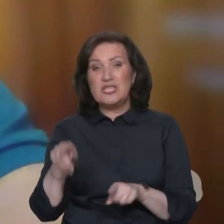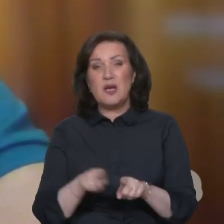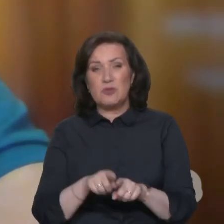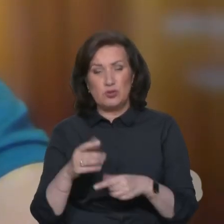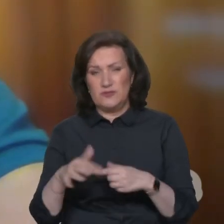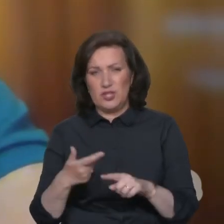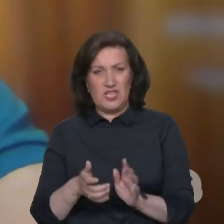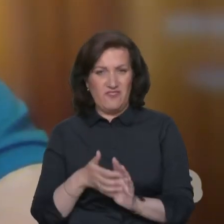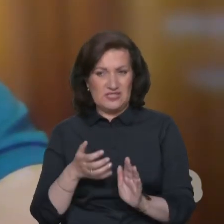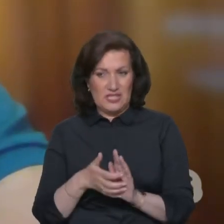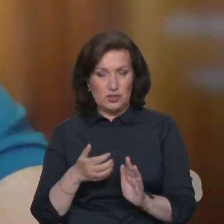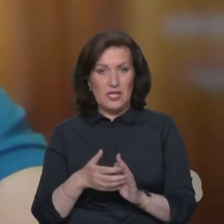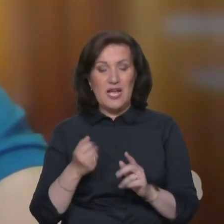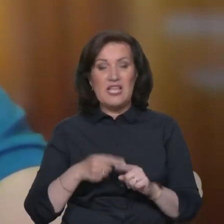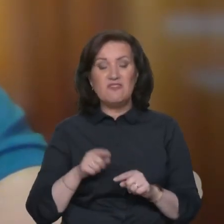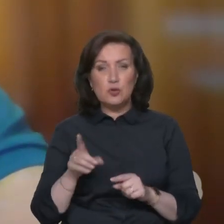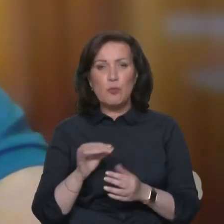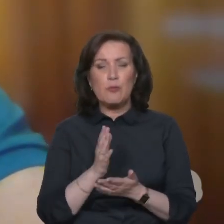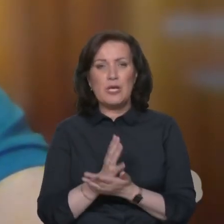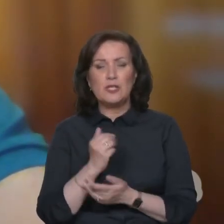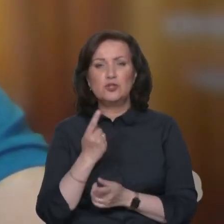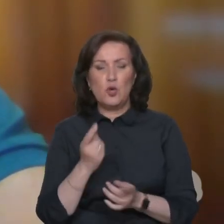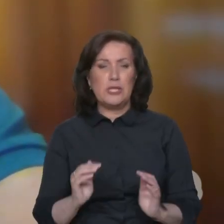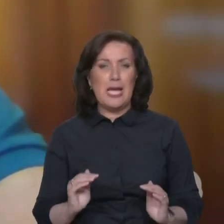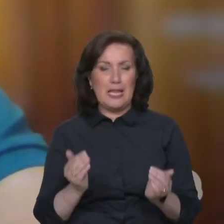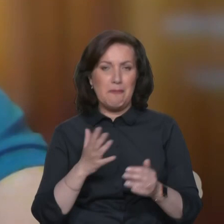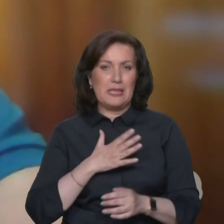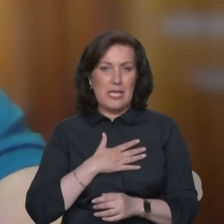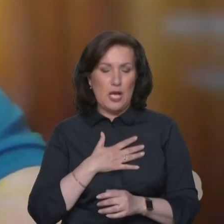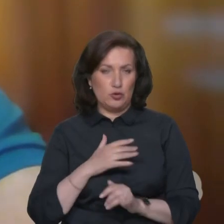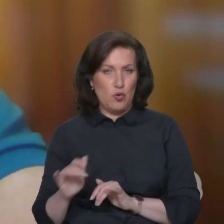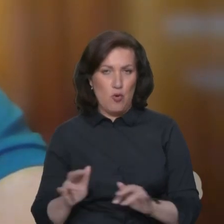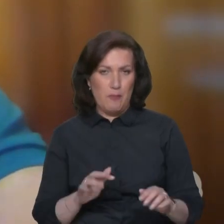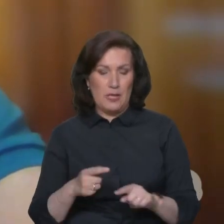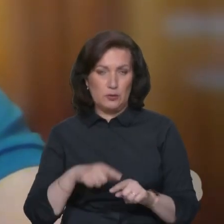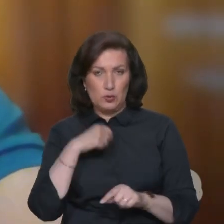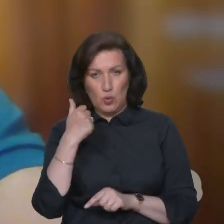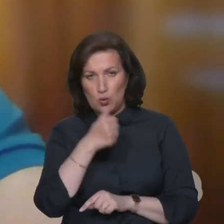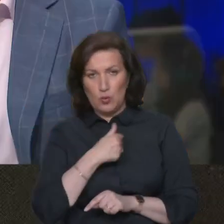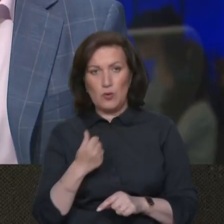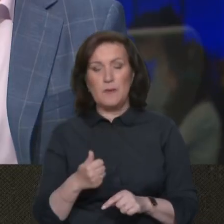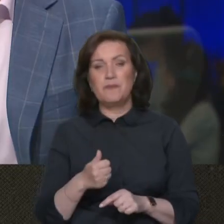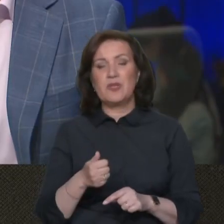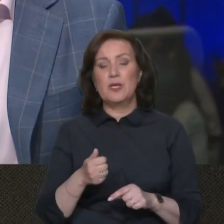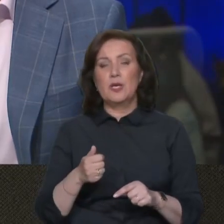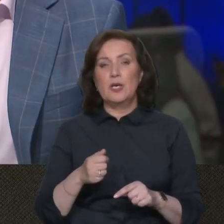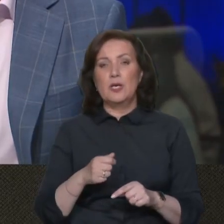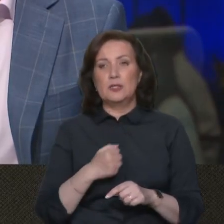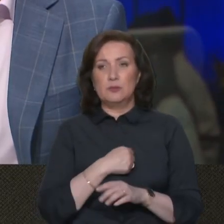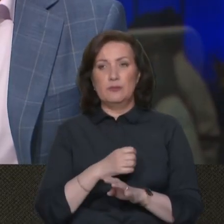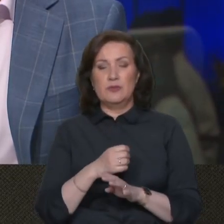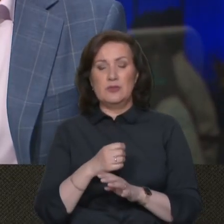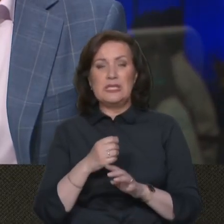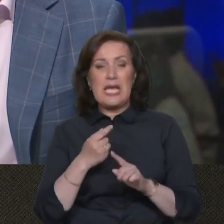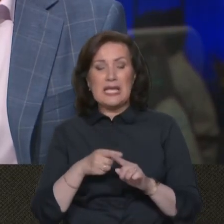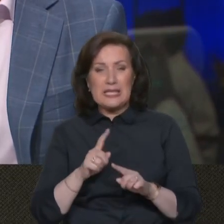вистачає. І, скажімо, в цьому і полягає ще один елемент нашої кампанії цього року, весняно-літньої кампанії Збройних сил